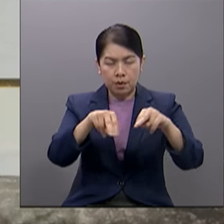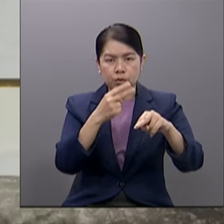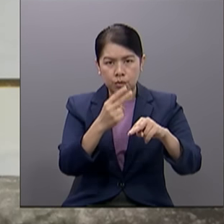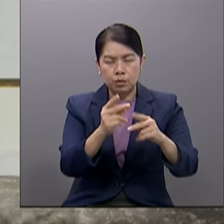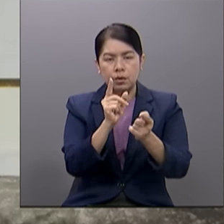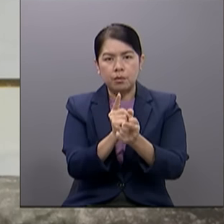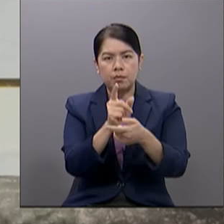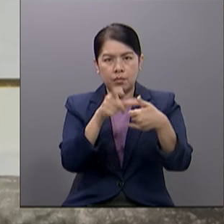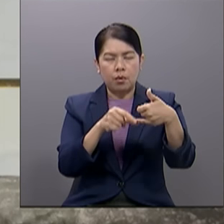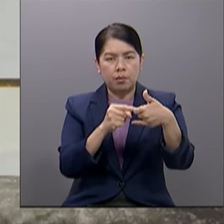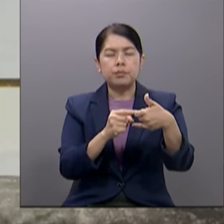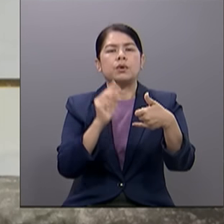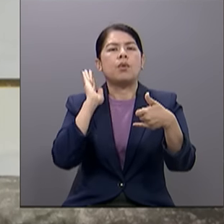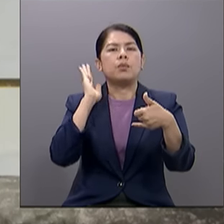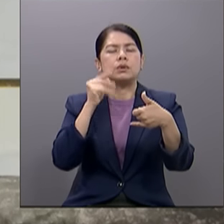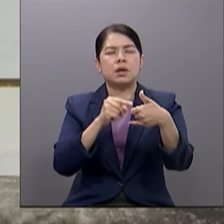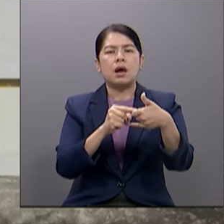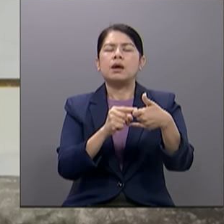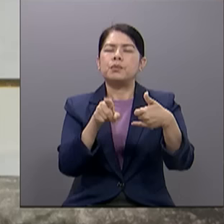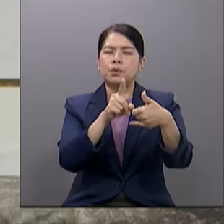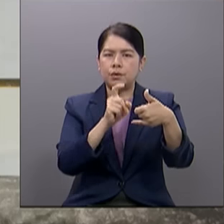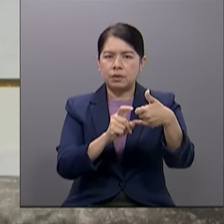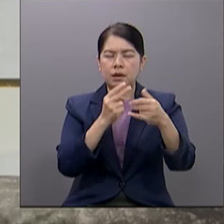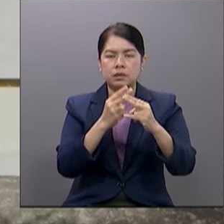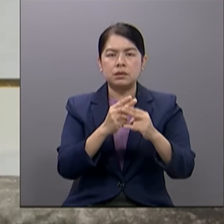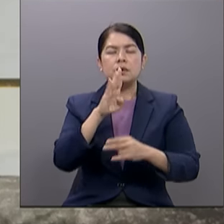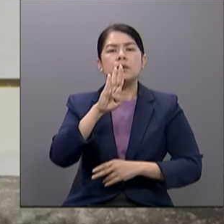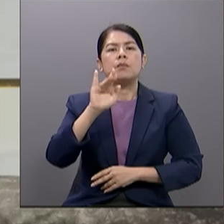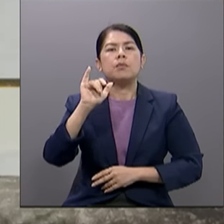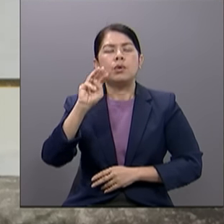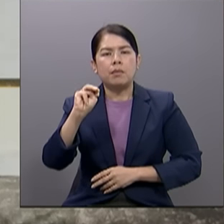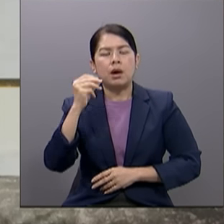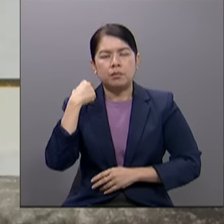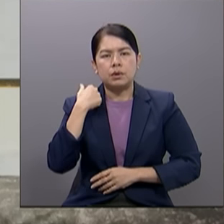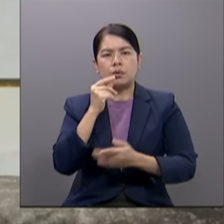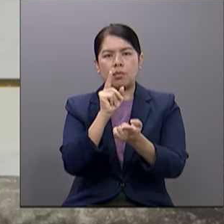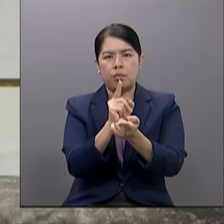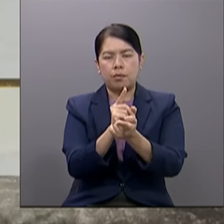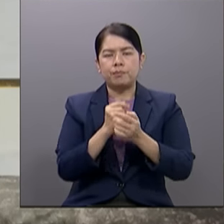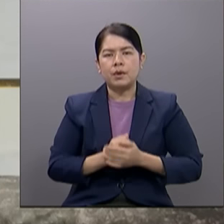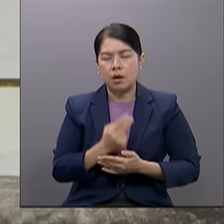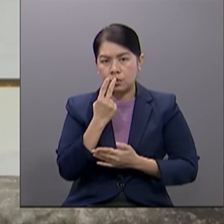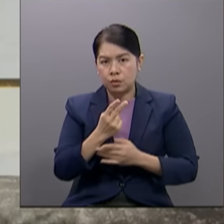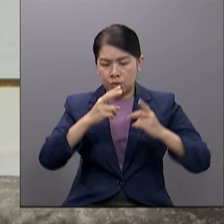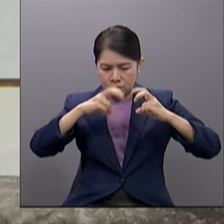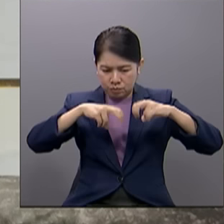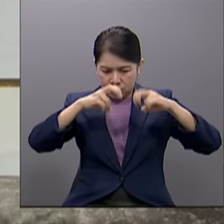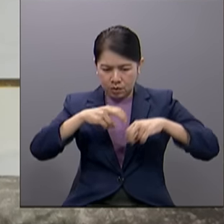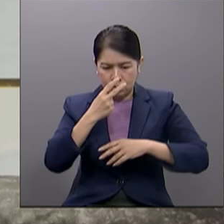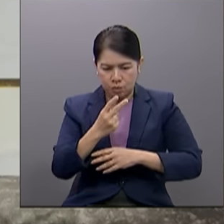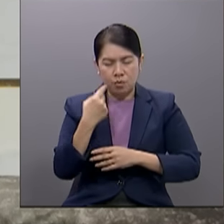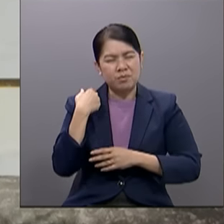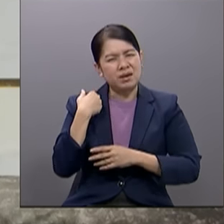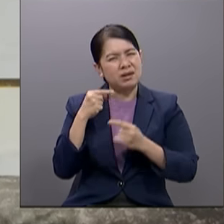ร่างของนายปุนมาเนี่ยเสียชีวิตอยู่บริเวณชั้นลอยของตัวบ้านและตรวจสอบวิถีกระสุนทั้งหมดเกือบ 1 100นัด